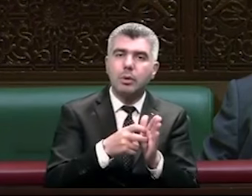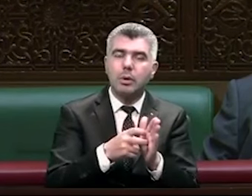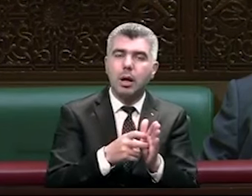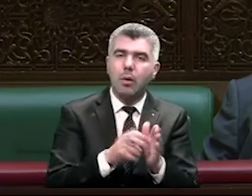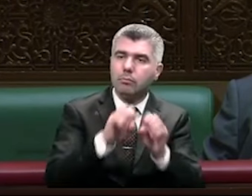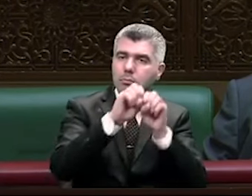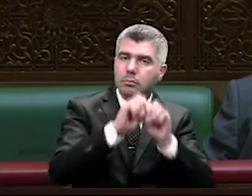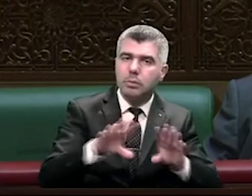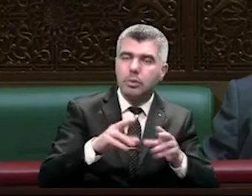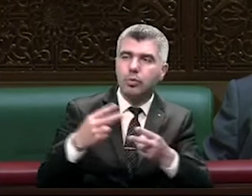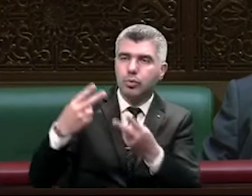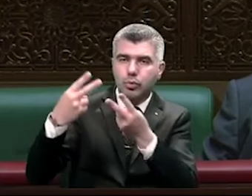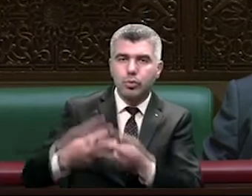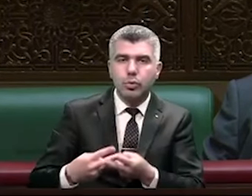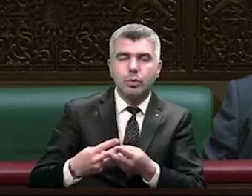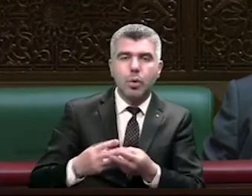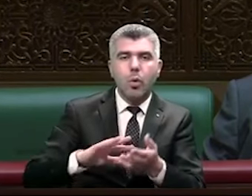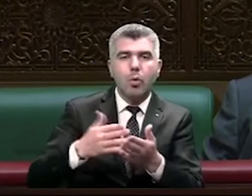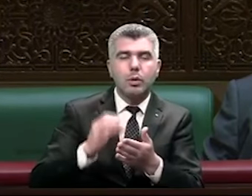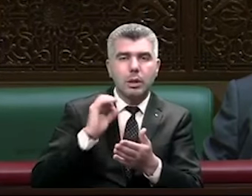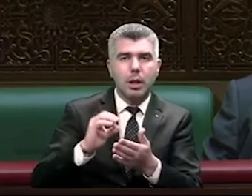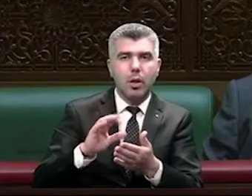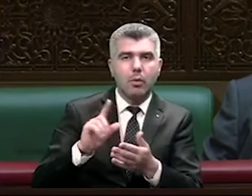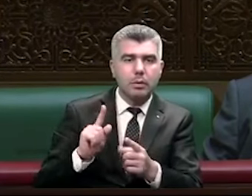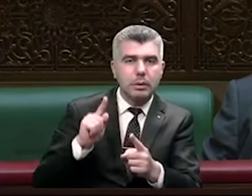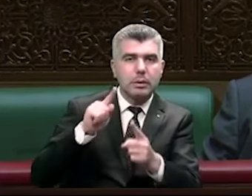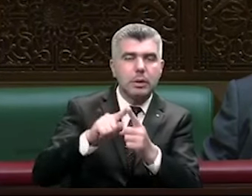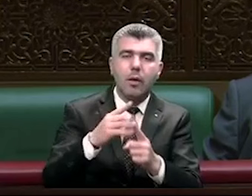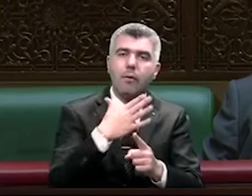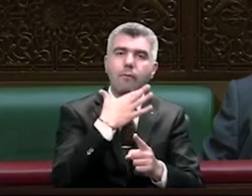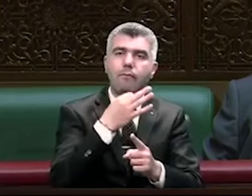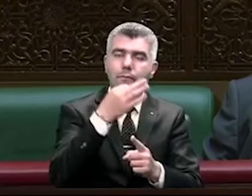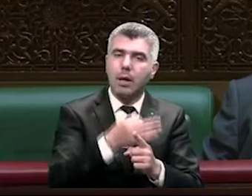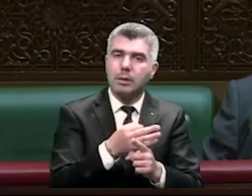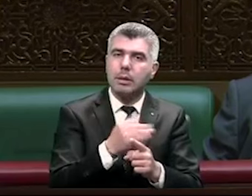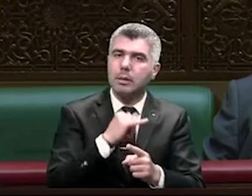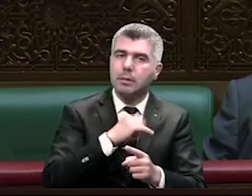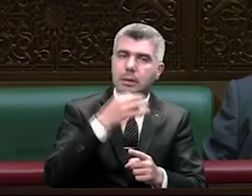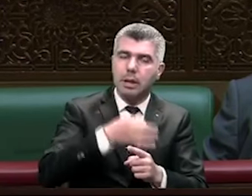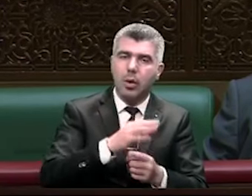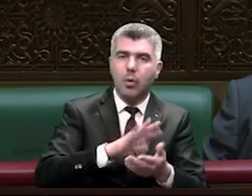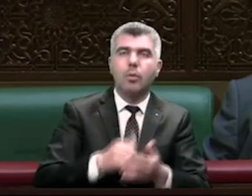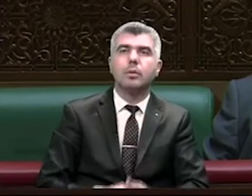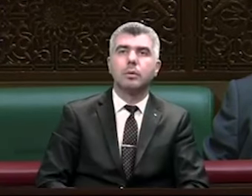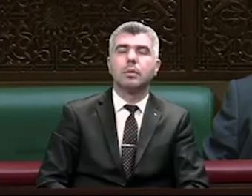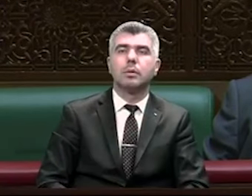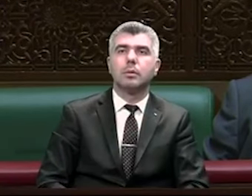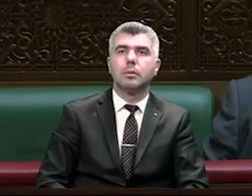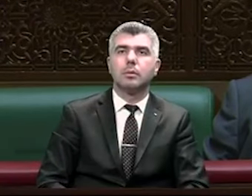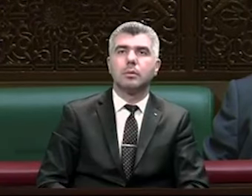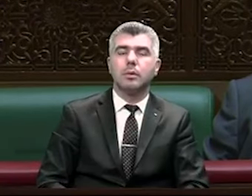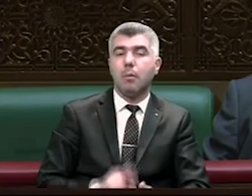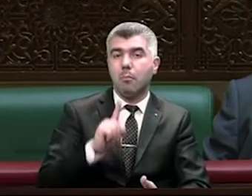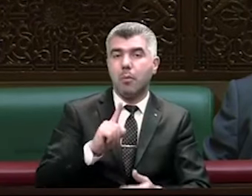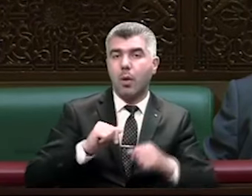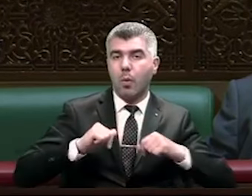جميع زوار وسياح ومستثمرين للوصول اليها باسهل باسهل الوسائل والامكانيات ولكن